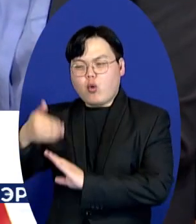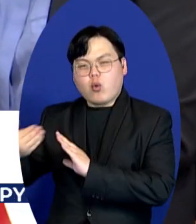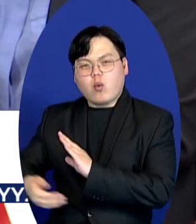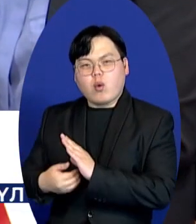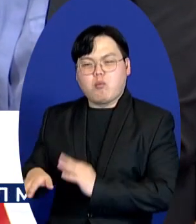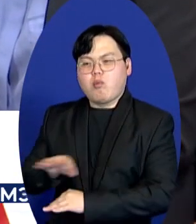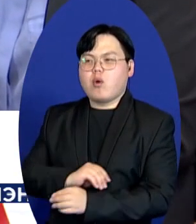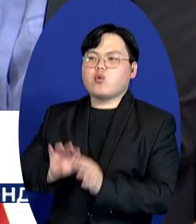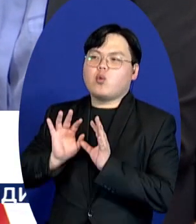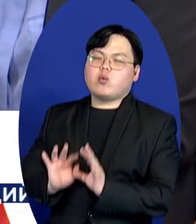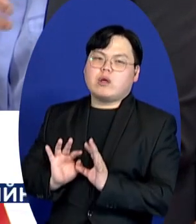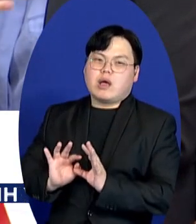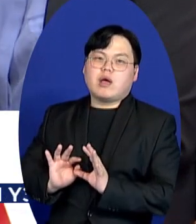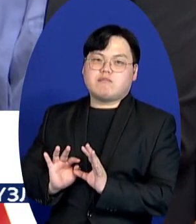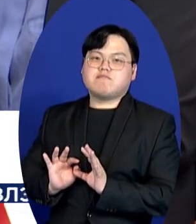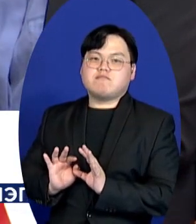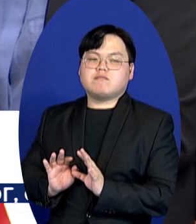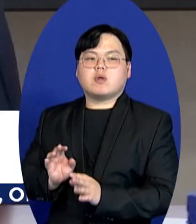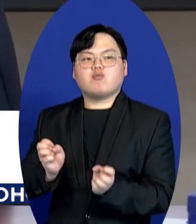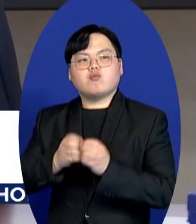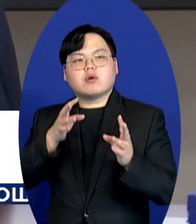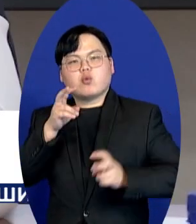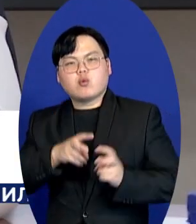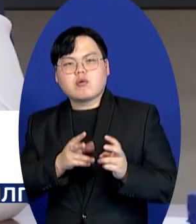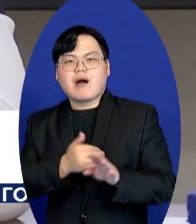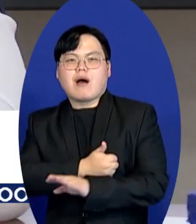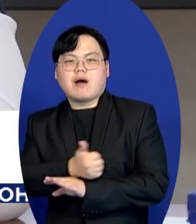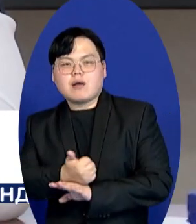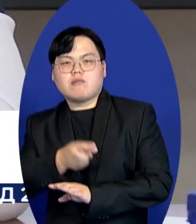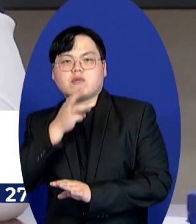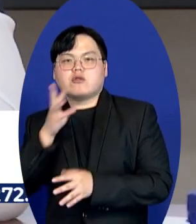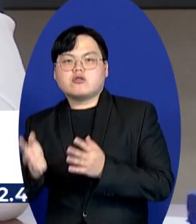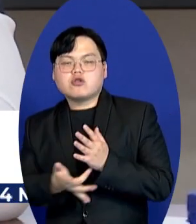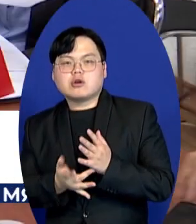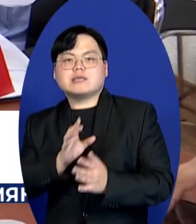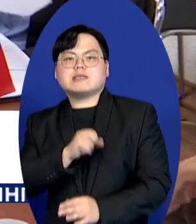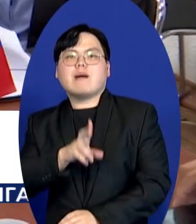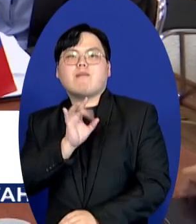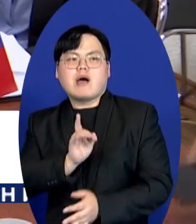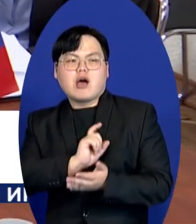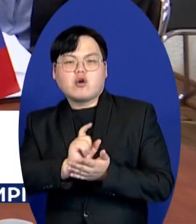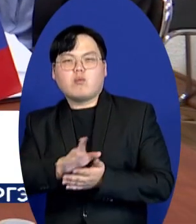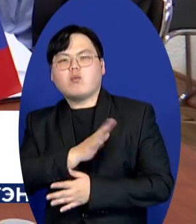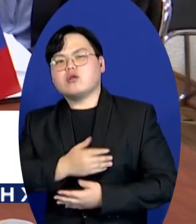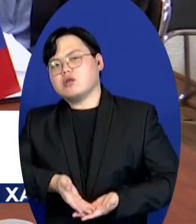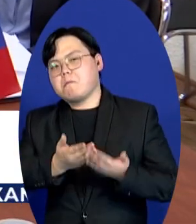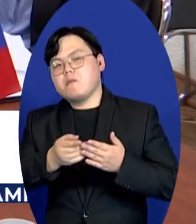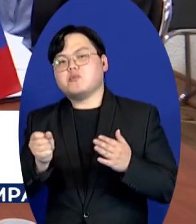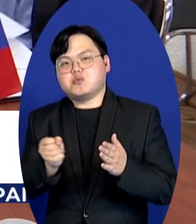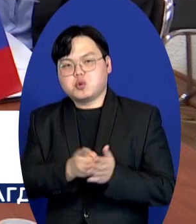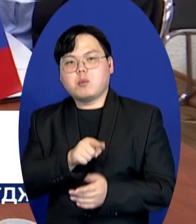улсын эдийн засаг нь бүхэлдээ хамааралтай ийм үед бүтээлч үйлдвэрлэл, аялал жуулчлал, мэдээллийн технологийн салбарын экспортыг дэмжих нь чухал